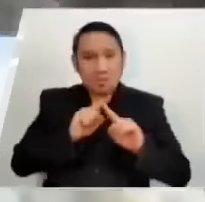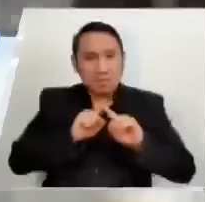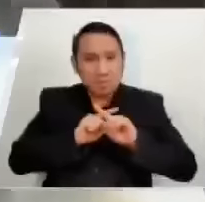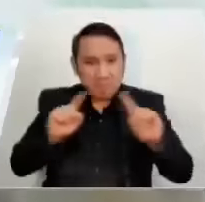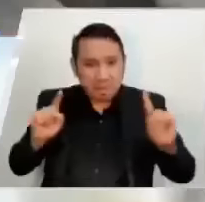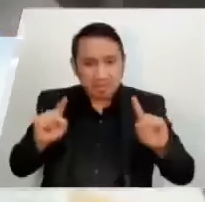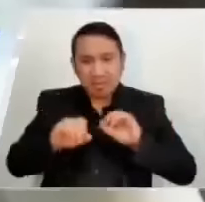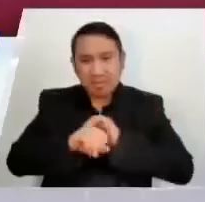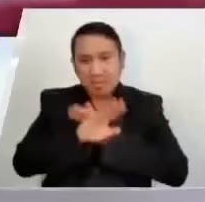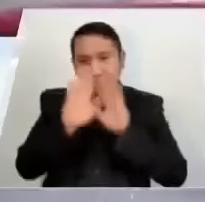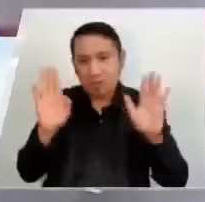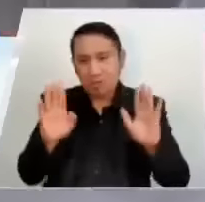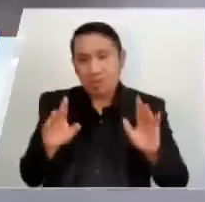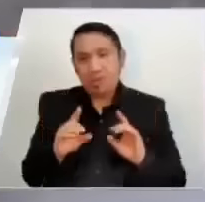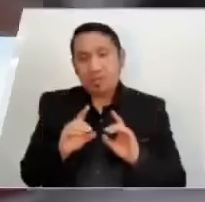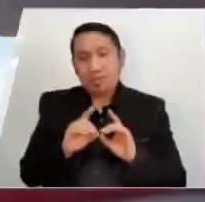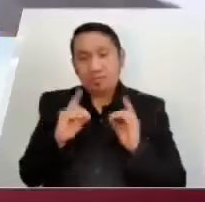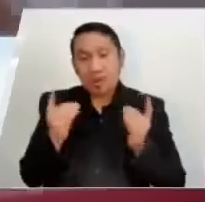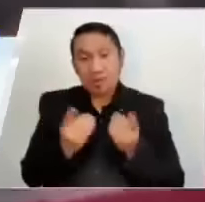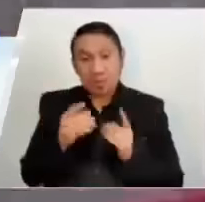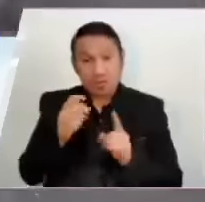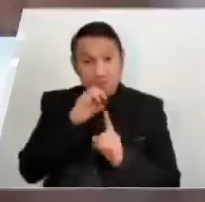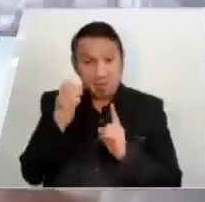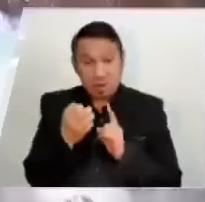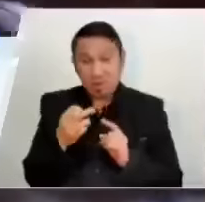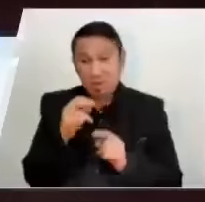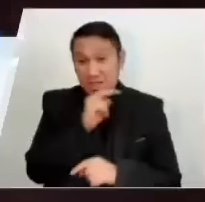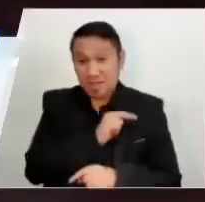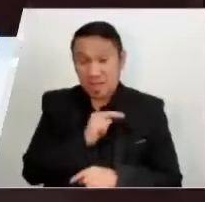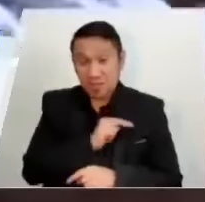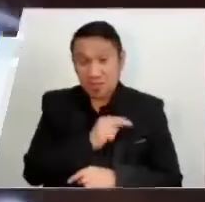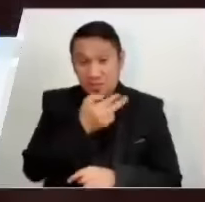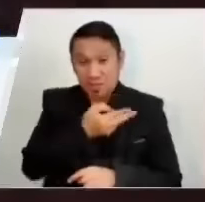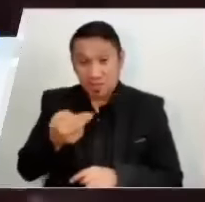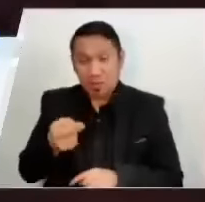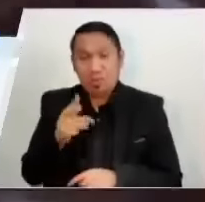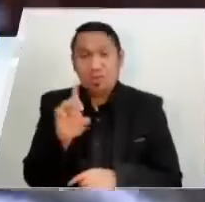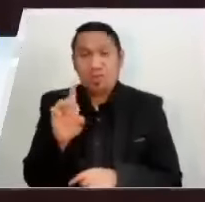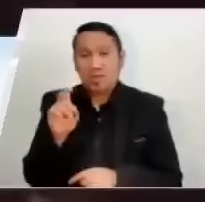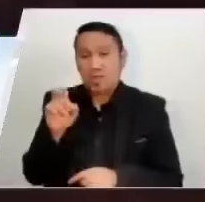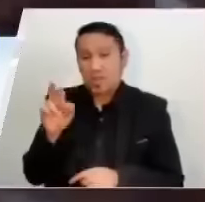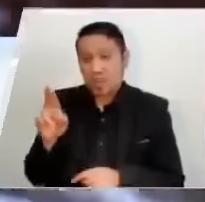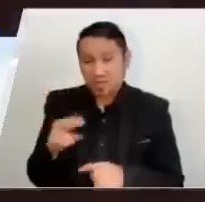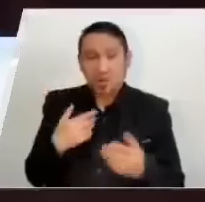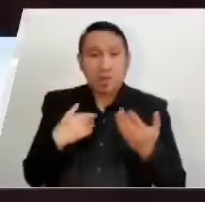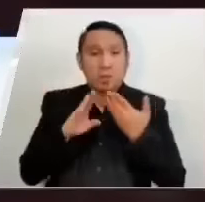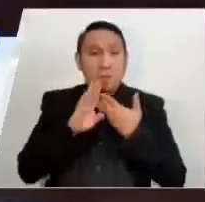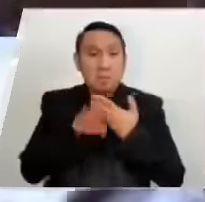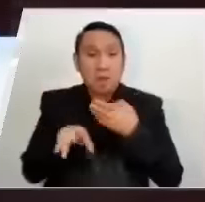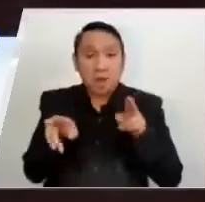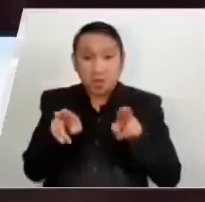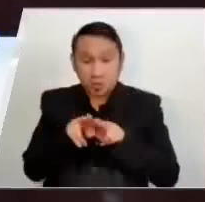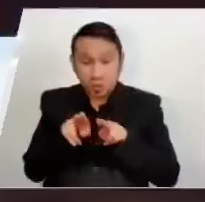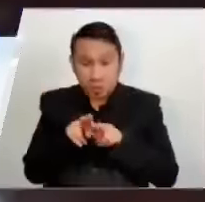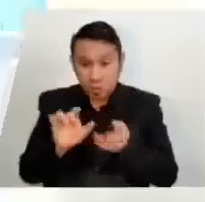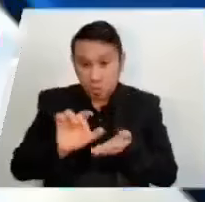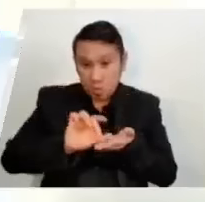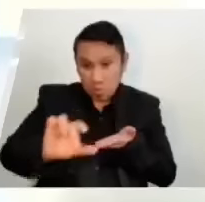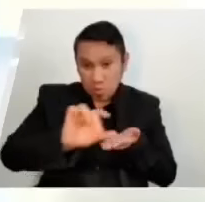of Environment and Natural Resources or DNR, ibabalik lang ito sa normal na alokasyon. For